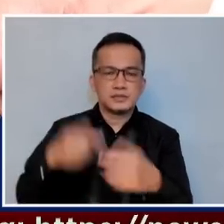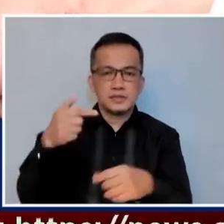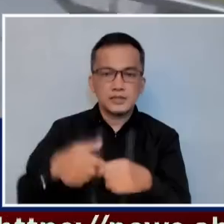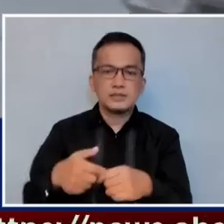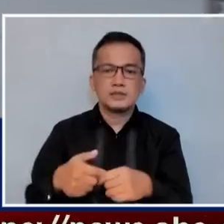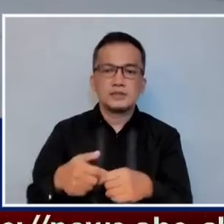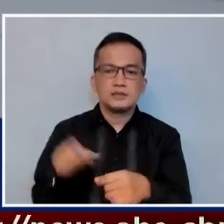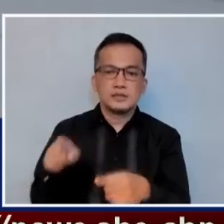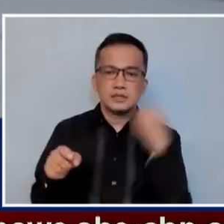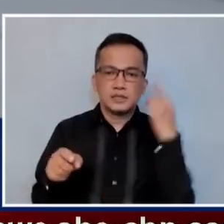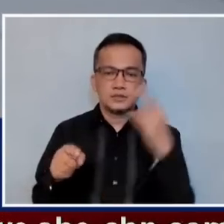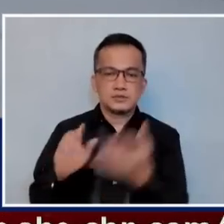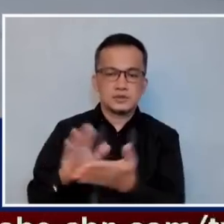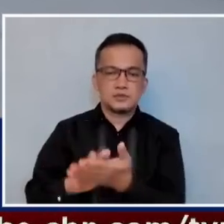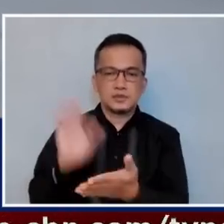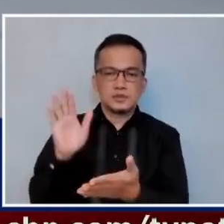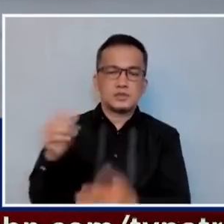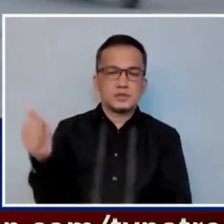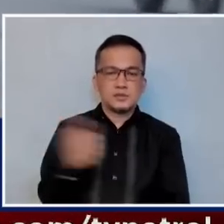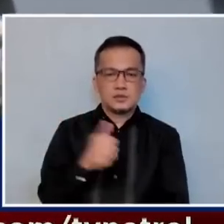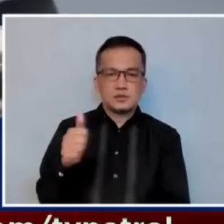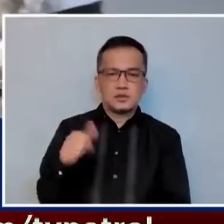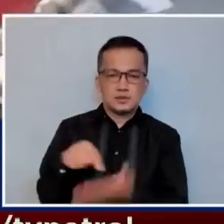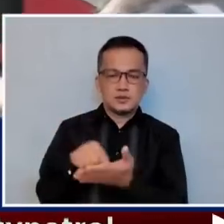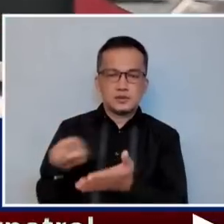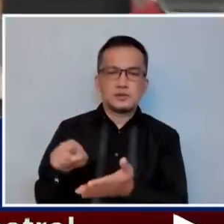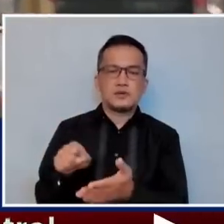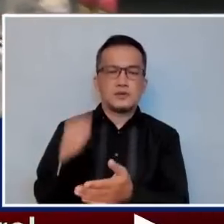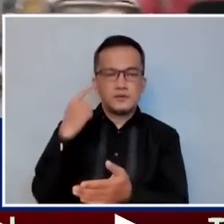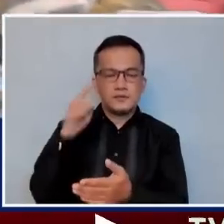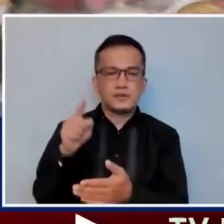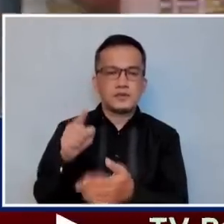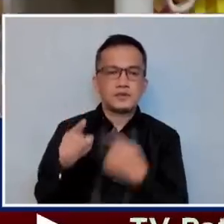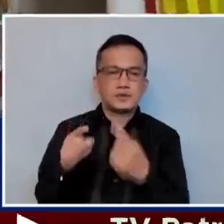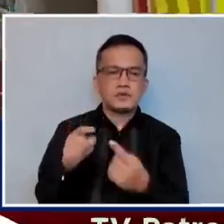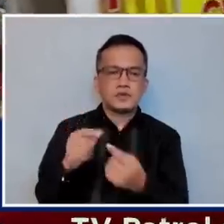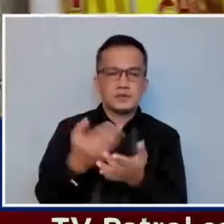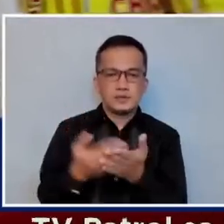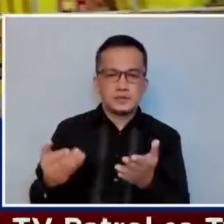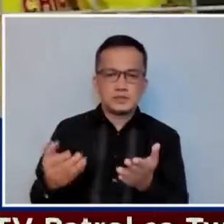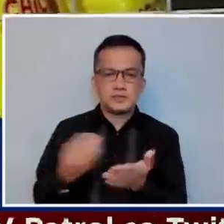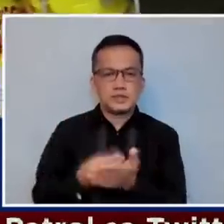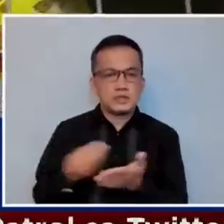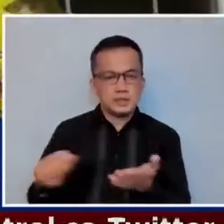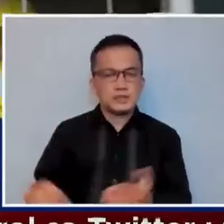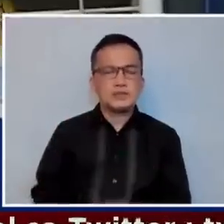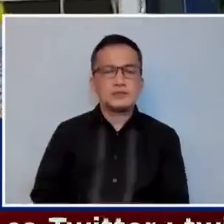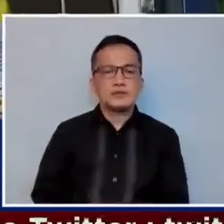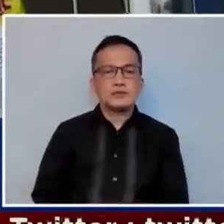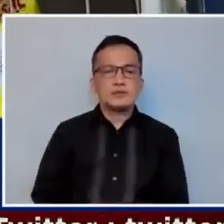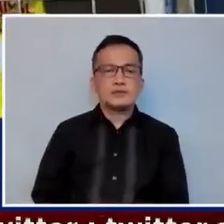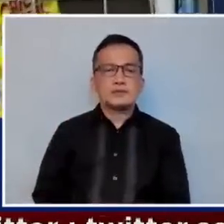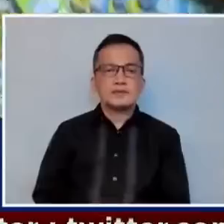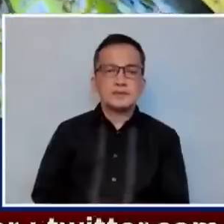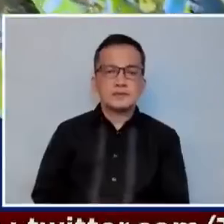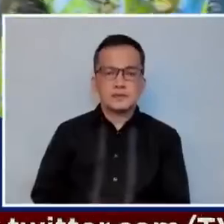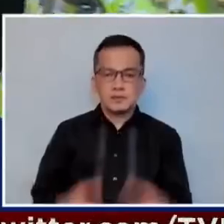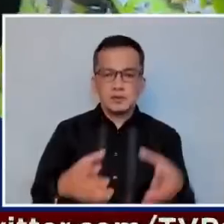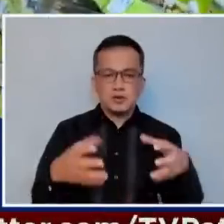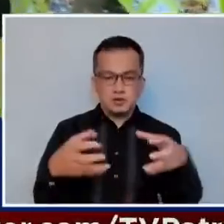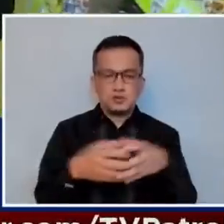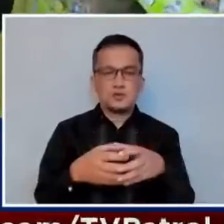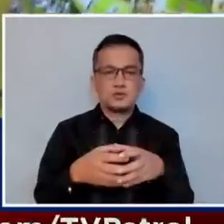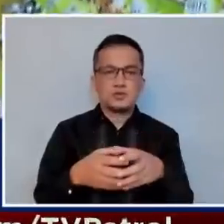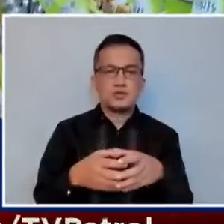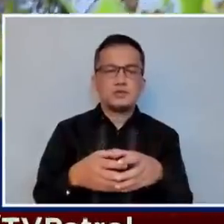para tumaas ang transport cost para sa mga supply at bilihin. Para sa grupo ng mga supermarket owners,